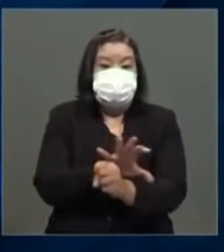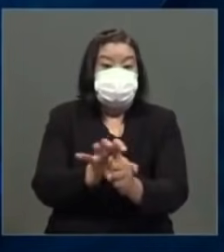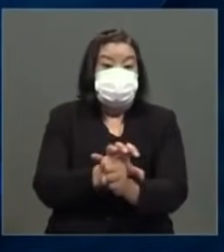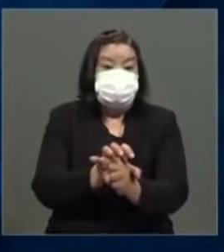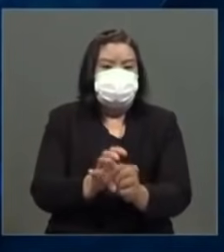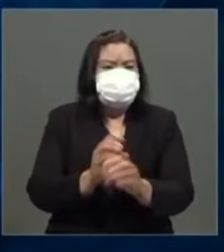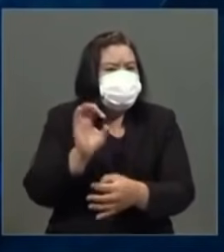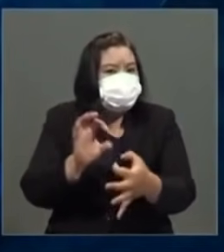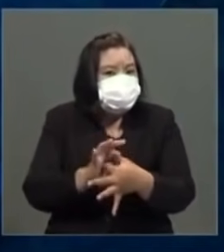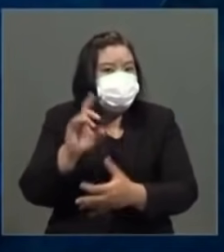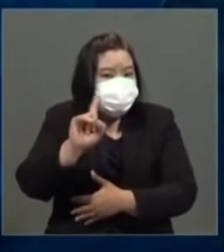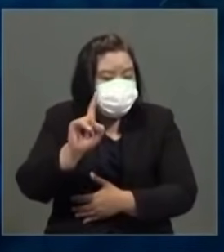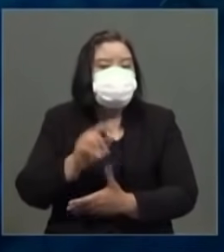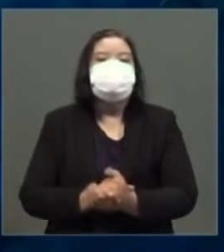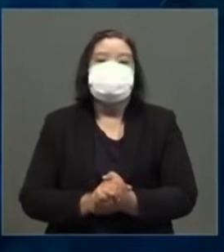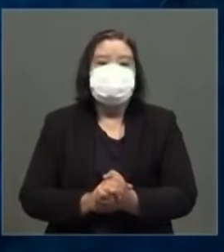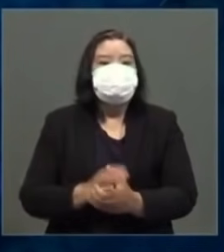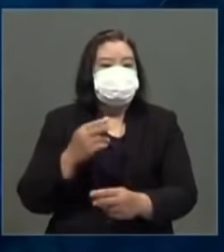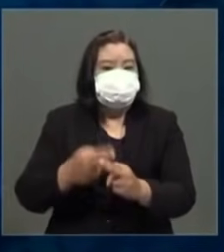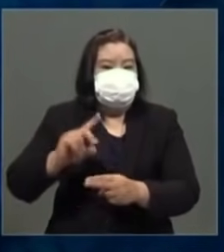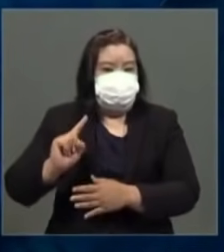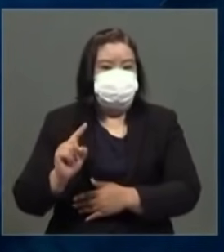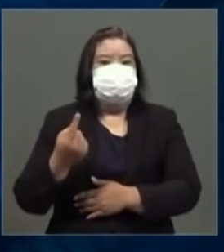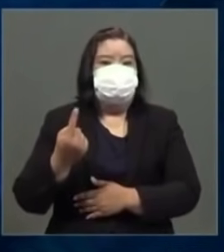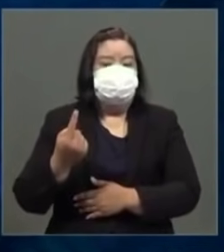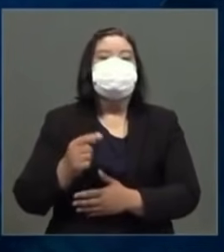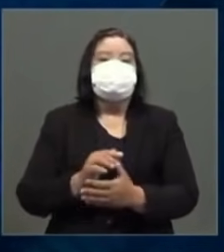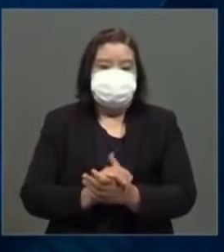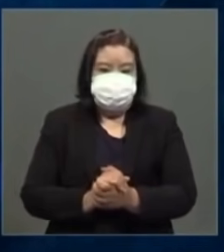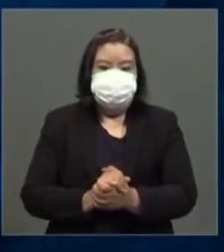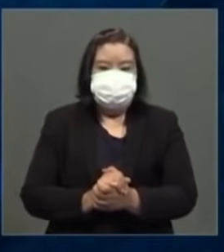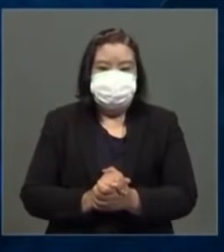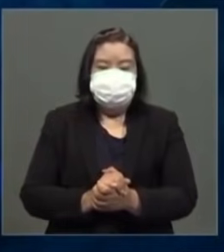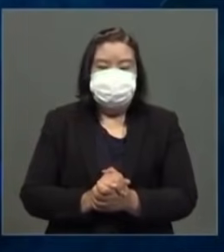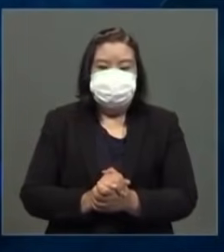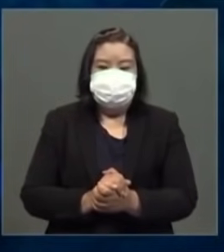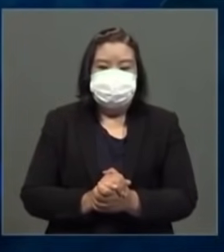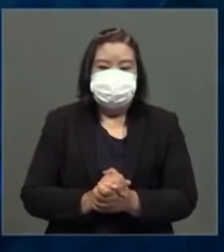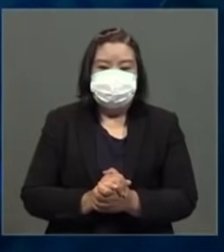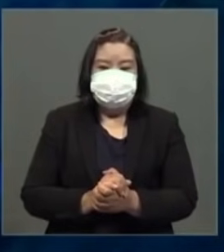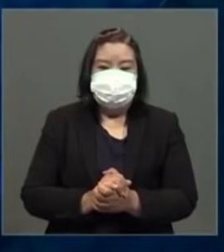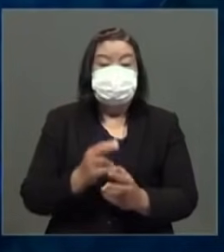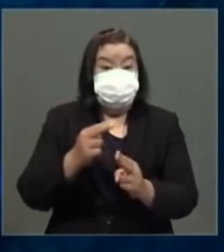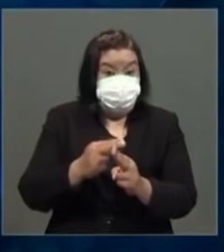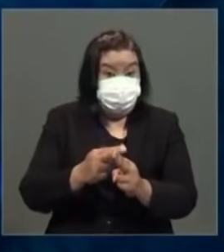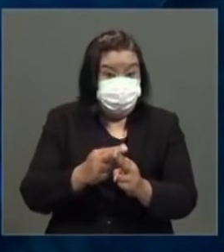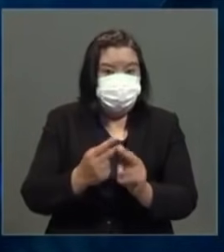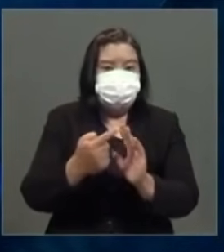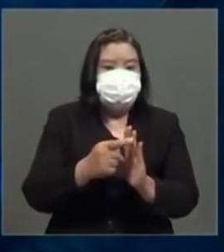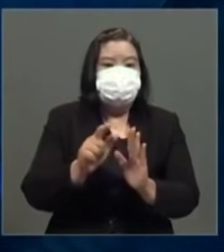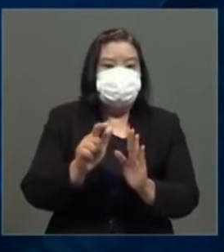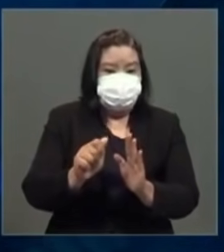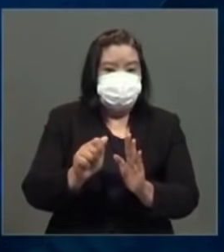ที่สายพันธุ์ใหม่ที่เราเรียกว่าเป็นสายพันธุ์ อัลฟาซึ่งเป็นสายพันธุ์